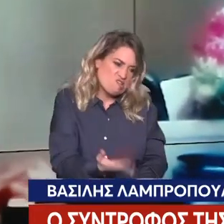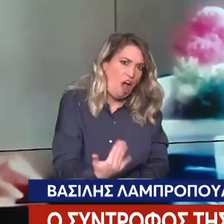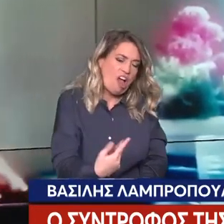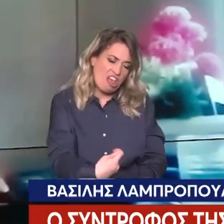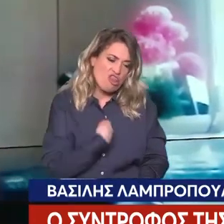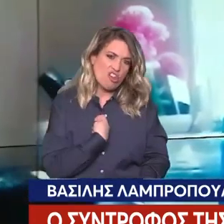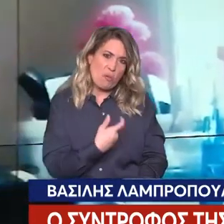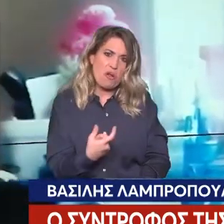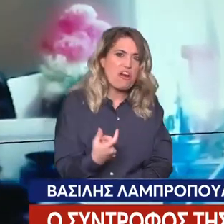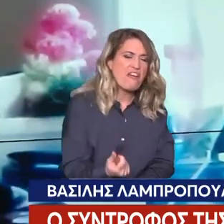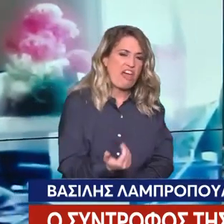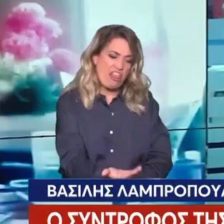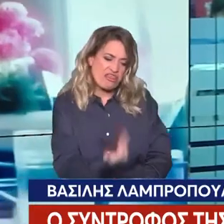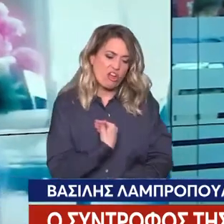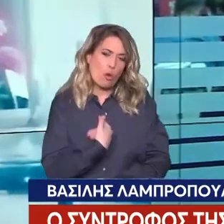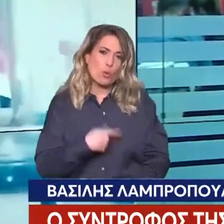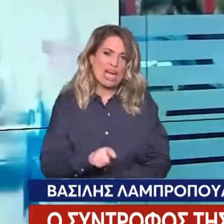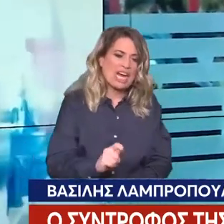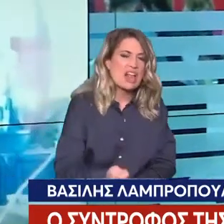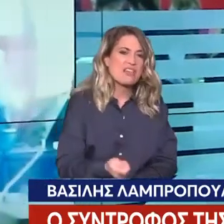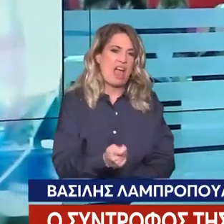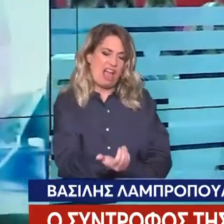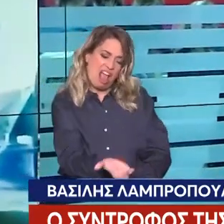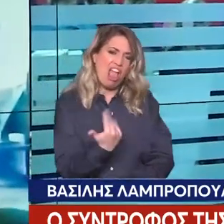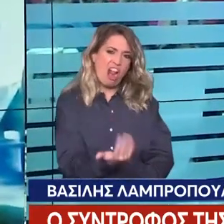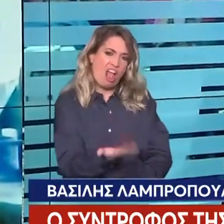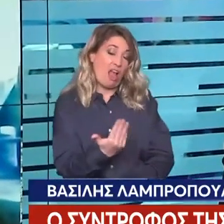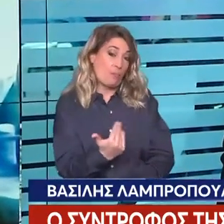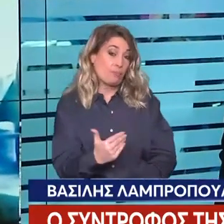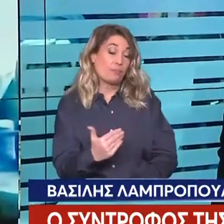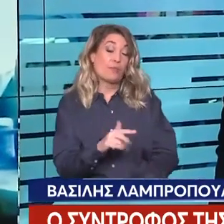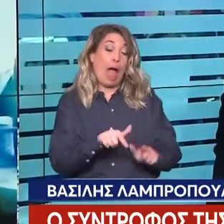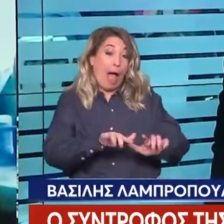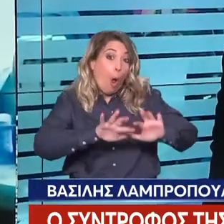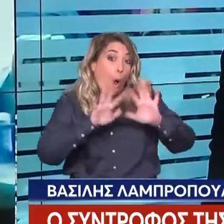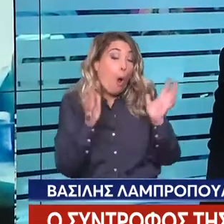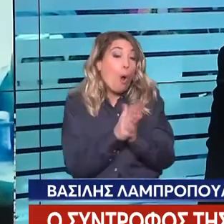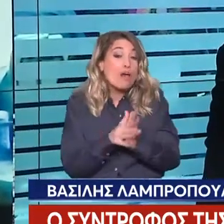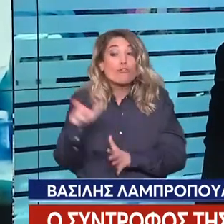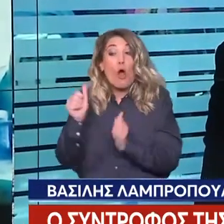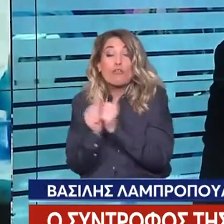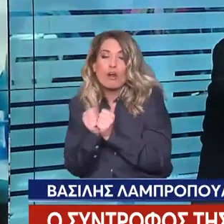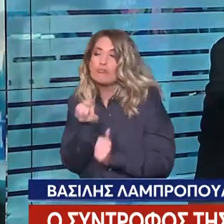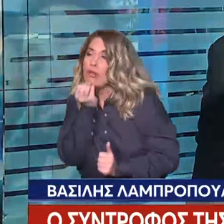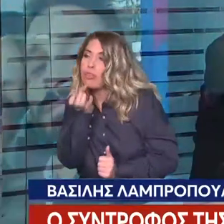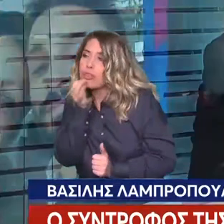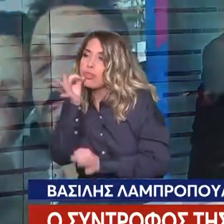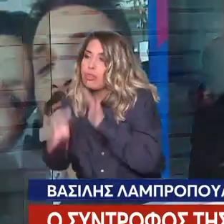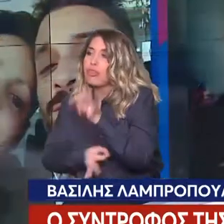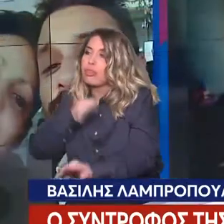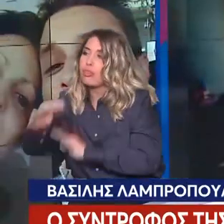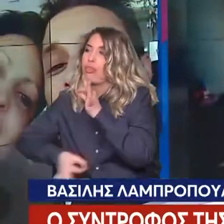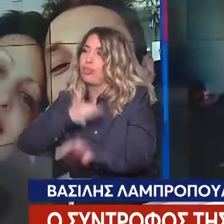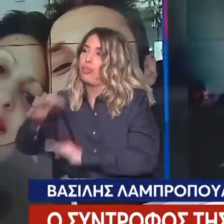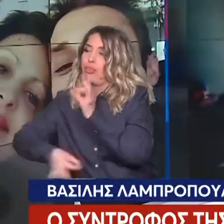χρήματα, οτιδήποτε, να δώσει τα κλειδιά για να πάνε δίπλα ή οτιδήποτε άλλο, σε μια πρωτοφανή και σε κατάσταση, βεβαίως, πλήρους σύγχυσης, γιατί